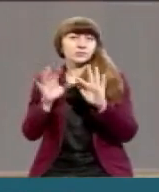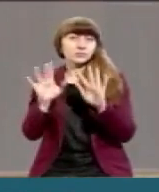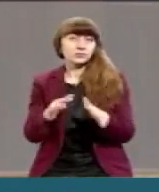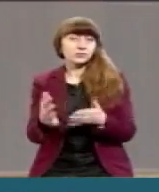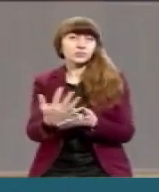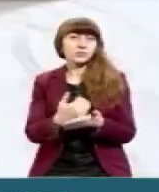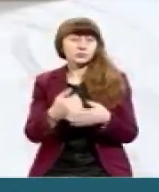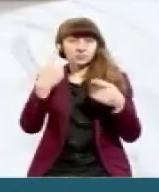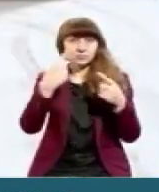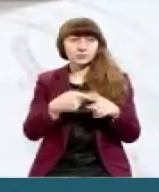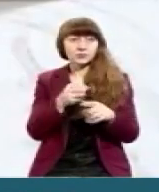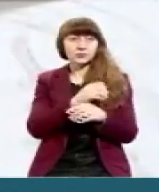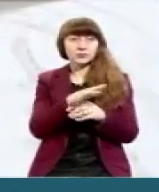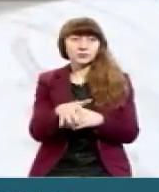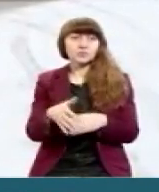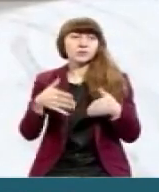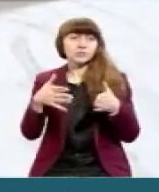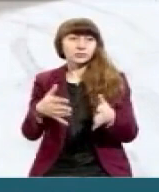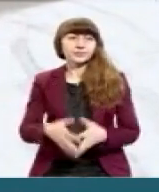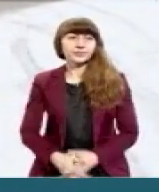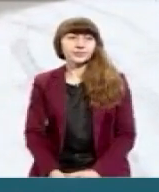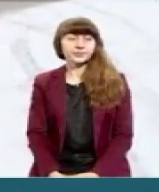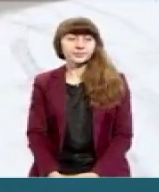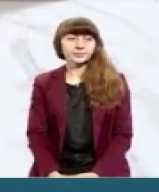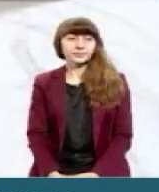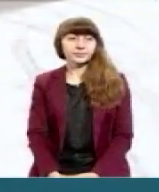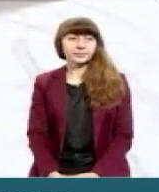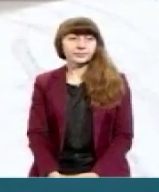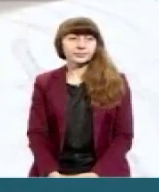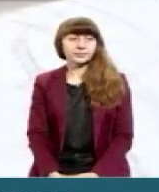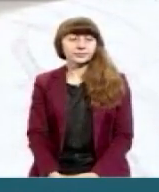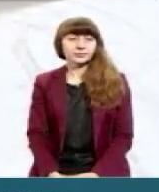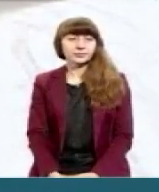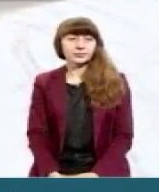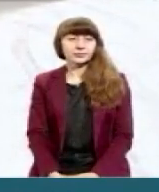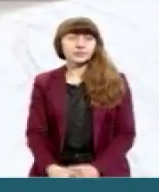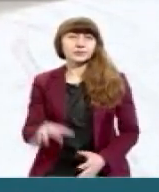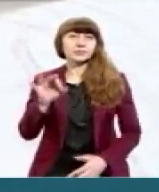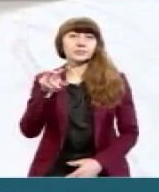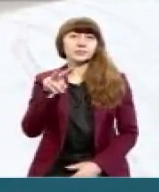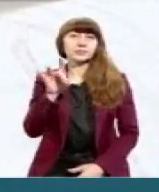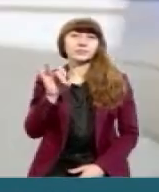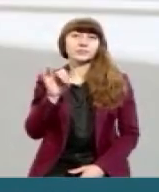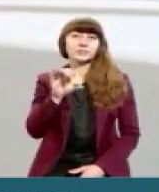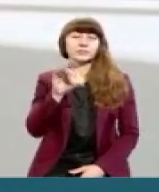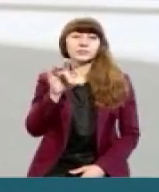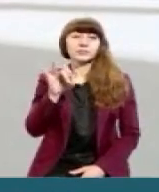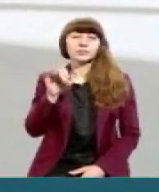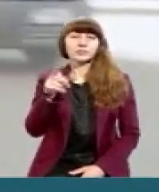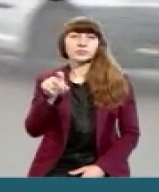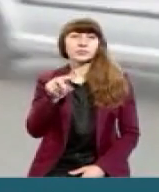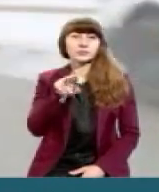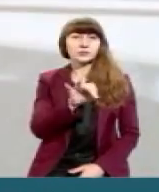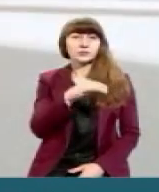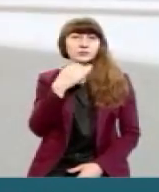бар. Қыста болуы мүмкін қиындықтардың бәріне толықтай дайынбыз, дейді Олжас Нұрғали. Мәселен, көктайғаққа қарсы